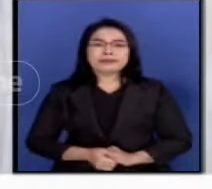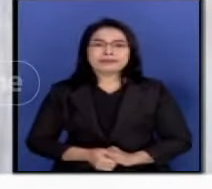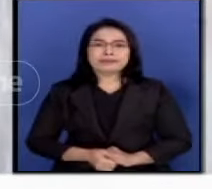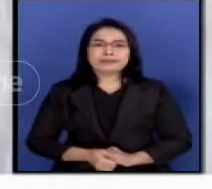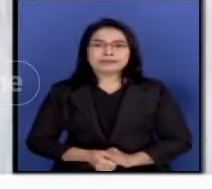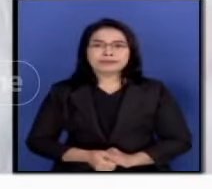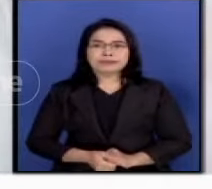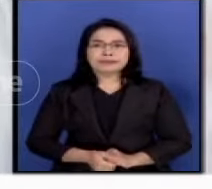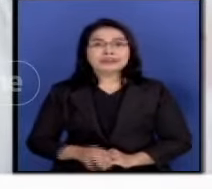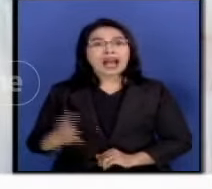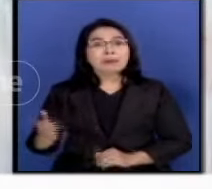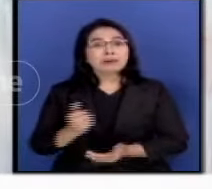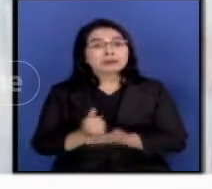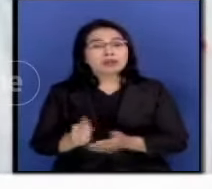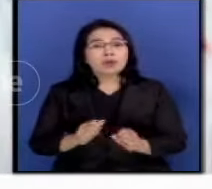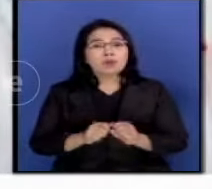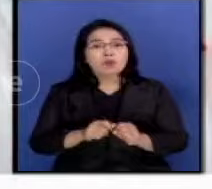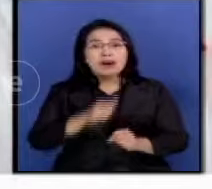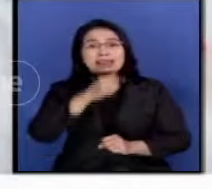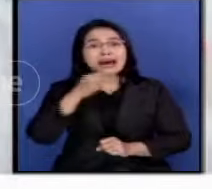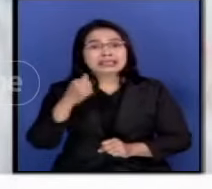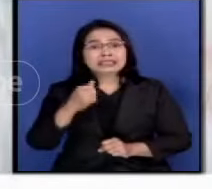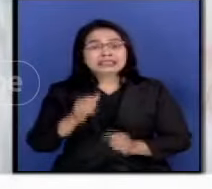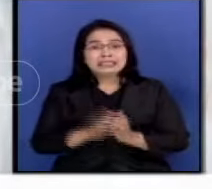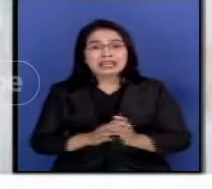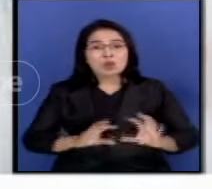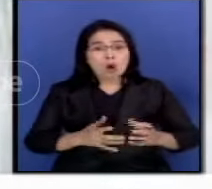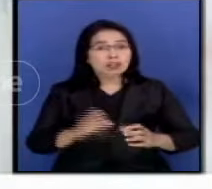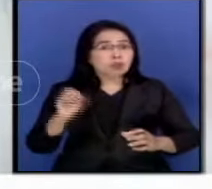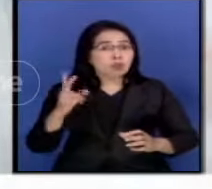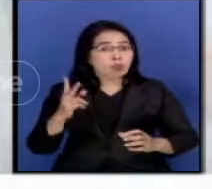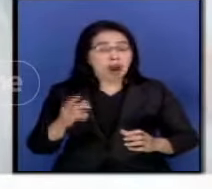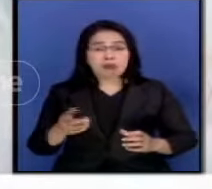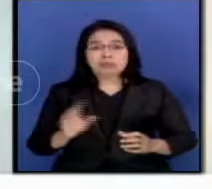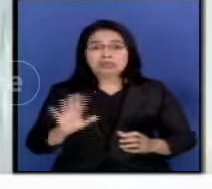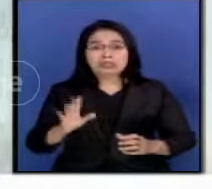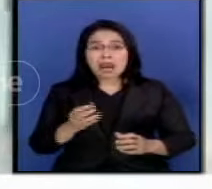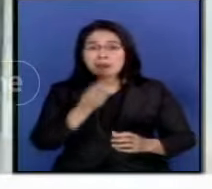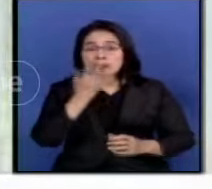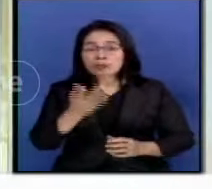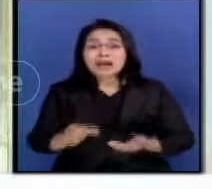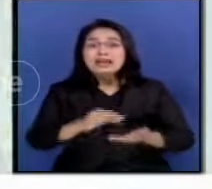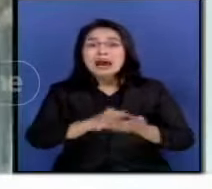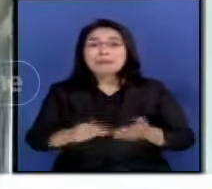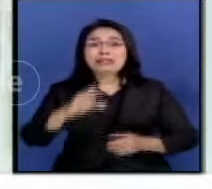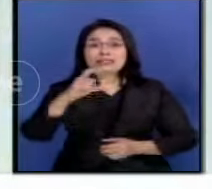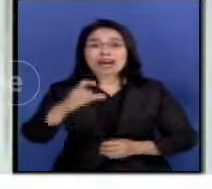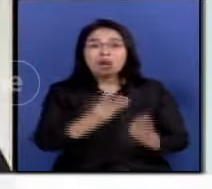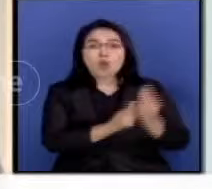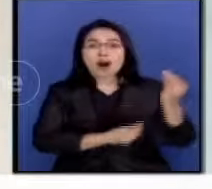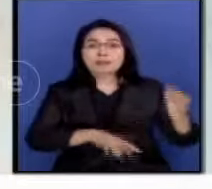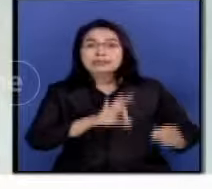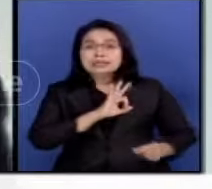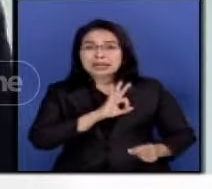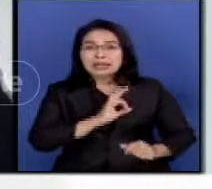apa sebenarnya yang membuat Anies Baswedan dan koalisi perubahan tak kunjung mengumumkan nama bakal cawapres